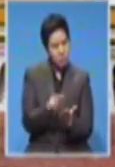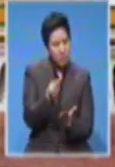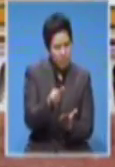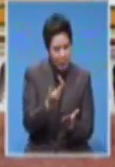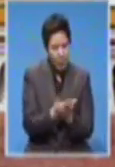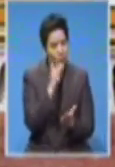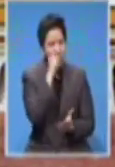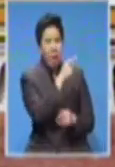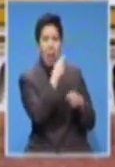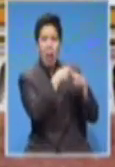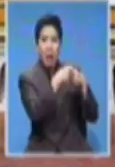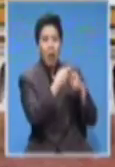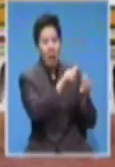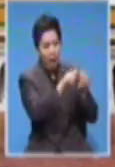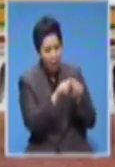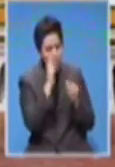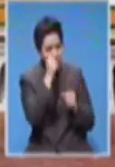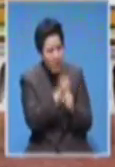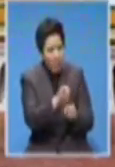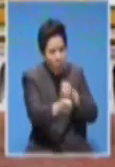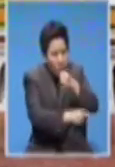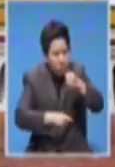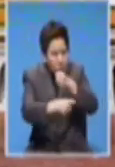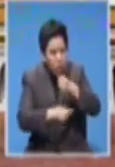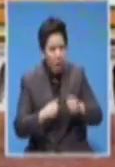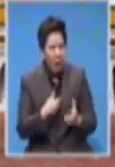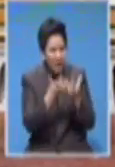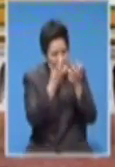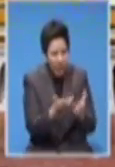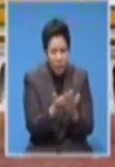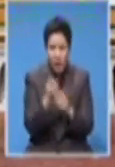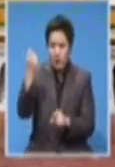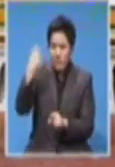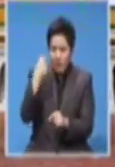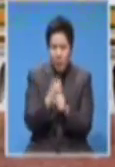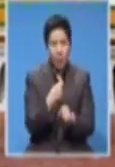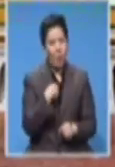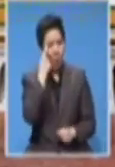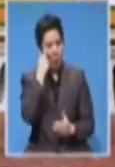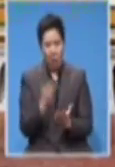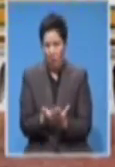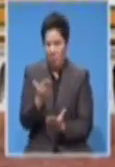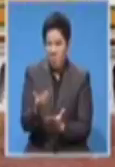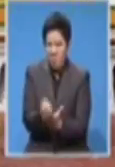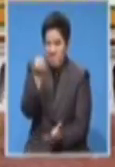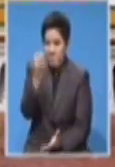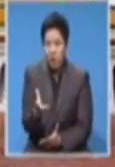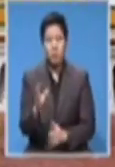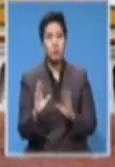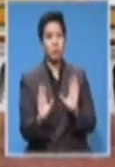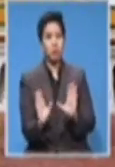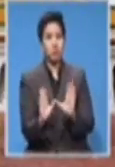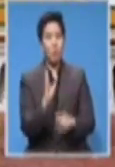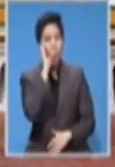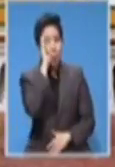นะพ่อแม่เราลำบากพ่อแม่เราเป็นเกษตรกรพ่อแม่เรามีรายได้จากรับจ้างเราก็อย่าไปใช้ของแพงนะพ่อแม่ให้เราเรียน